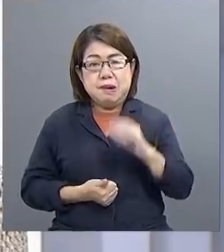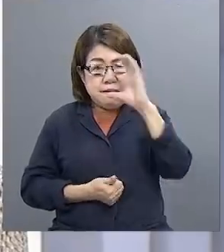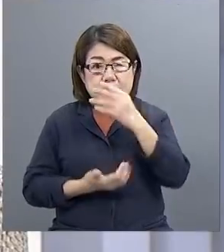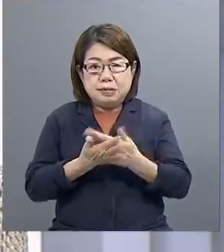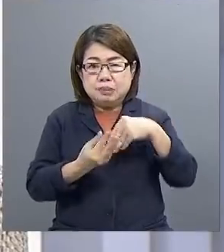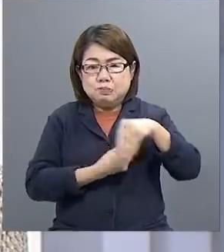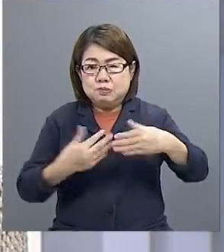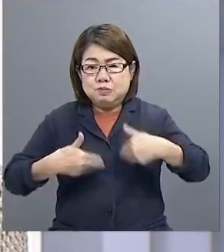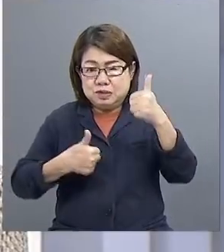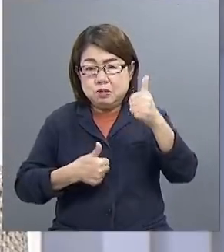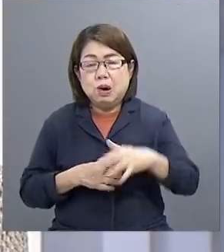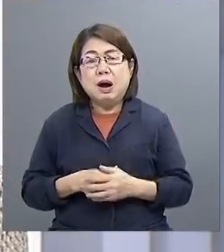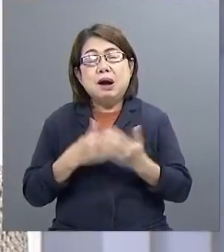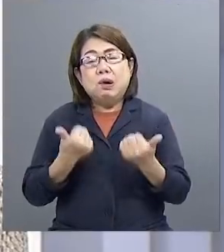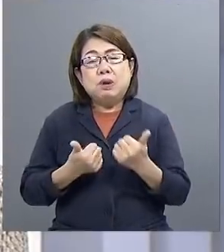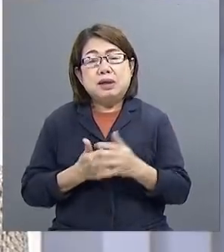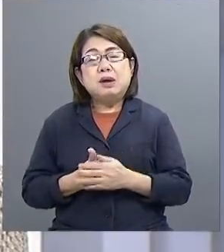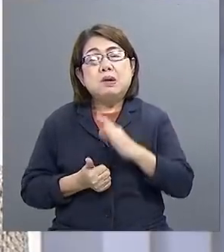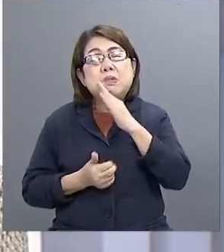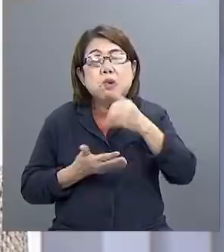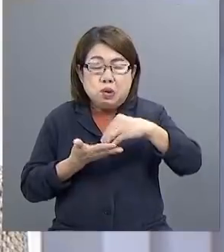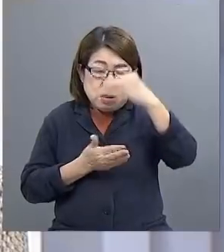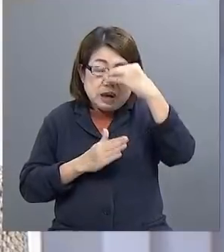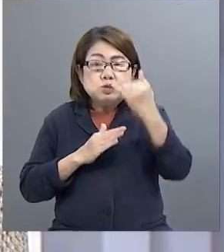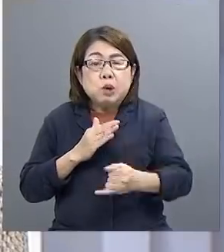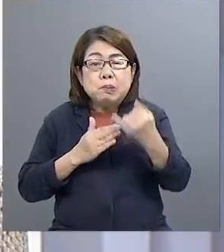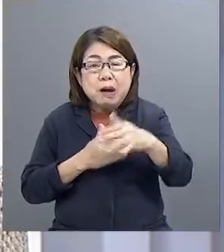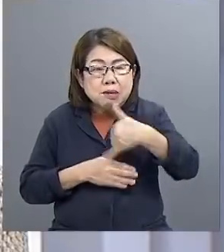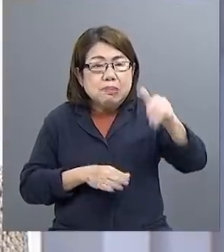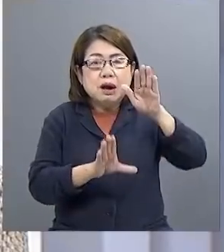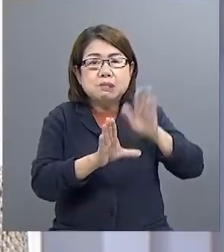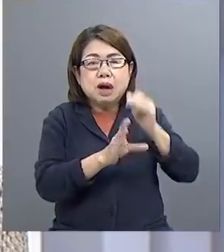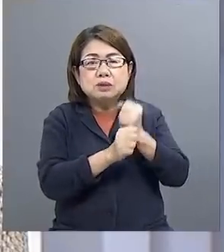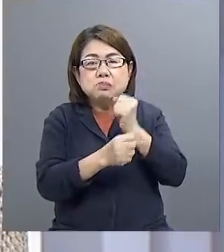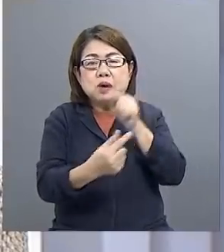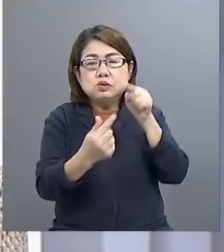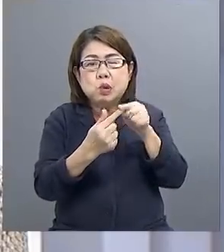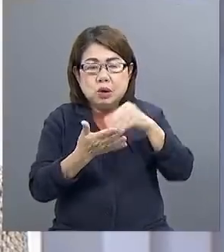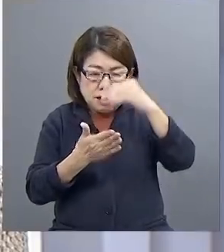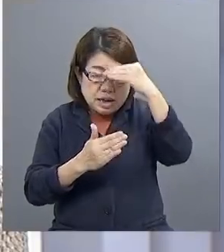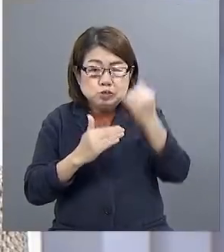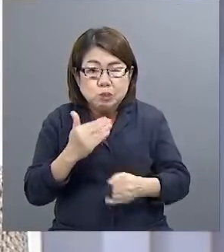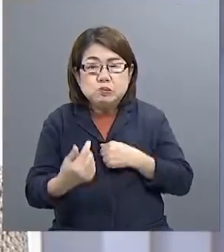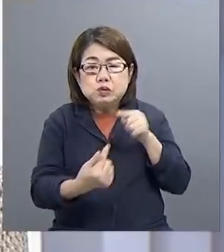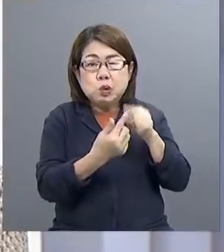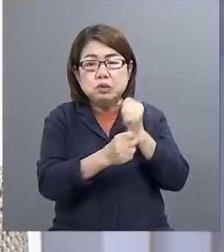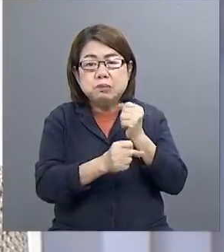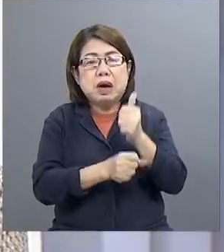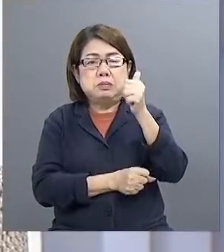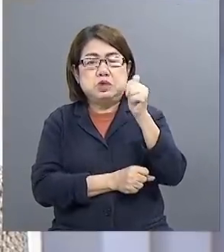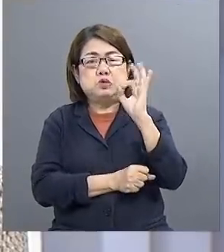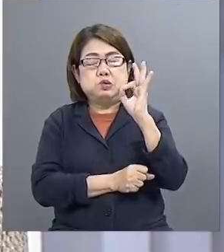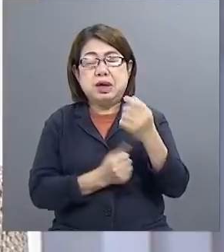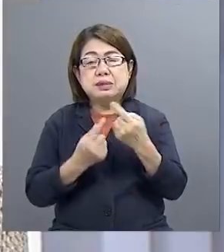พูดถึงเวลาเดี๋ยวนี้นะจบออกมาพบได้ทำงานตรงสายนี้ถือว่าโชคดีมากๆๆฉะนั้นโดยเฉพาะถ้าเกิดว่าเป็นสาย